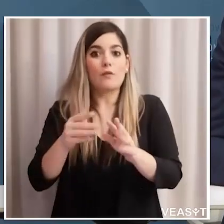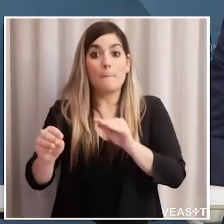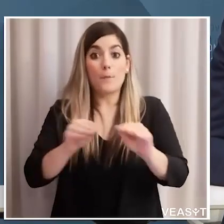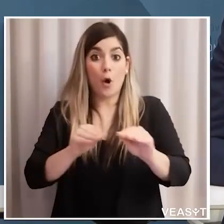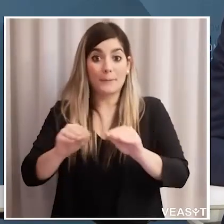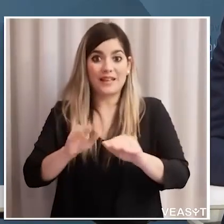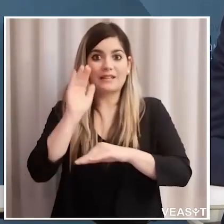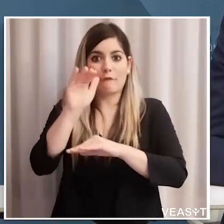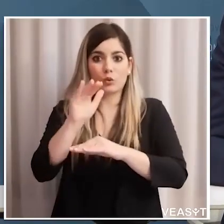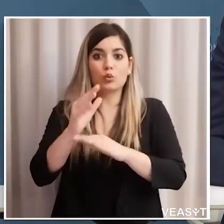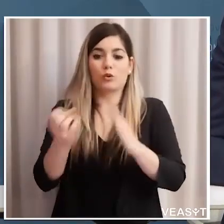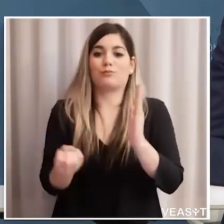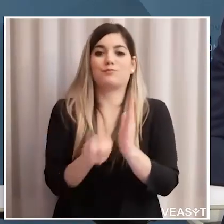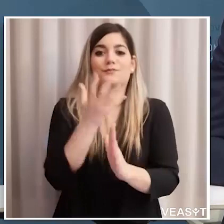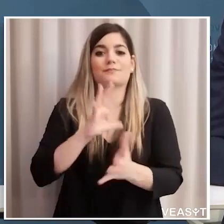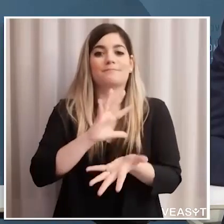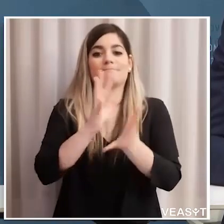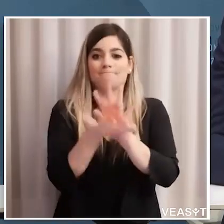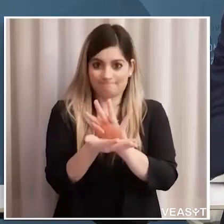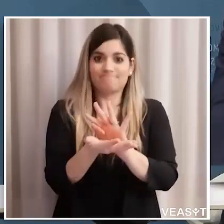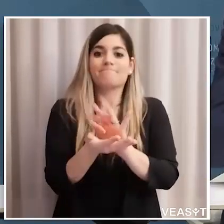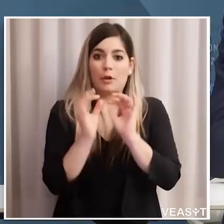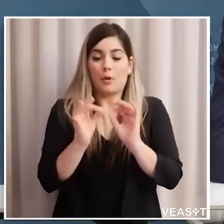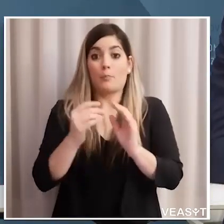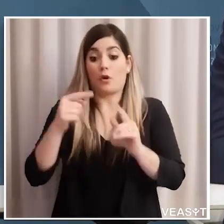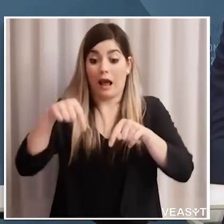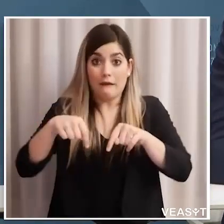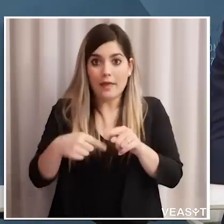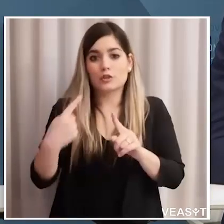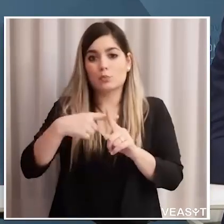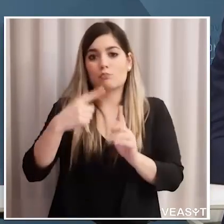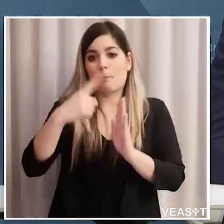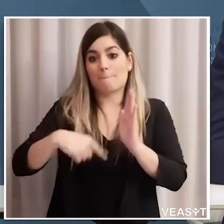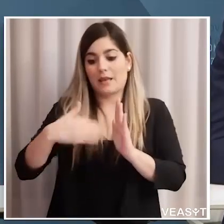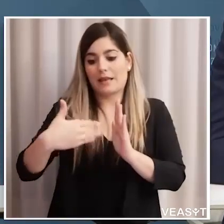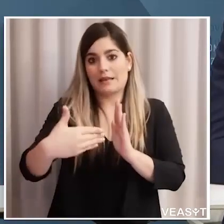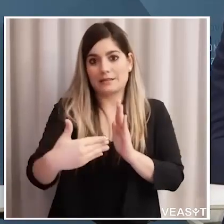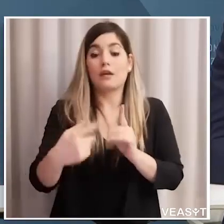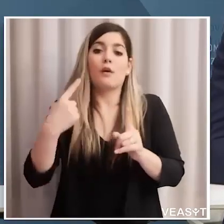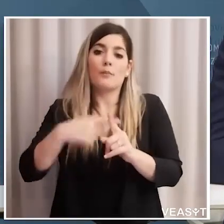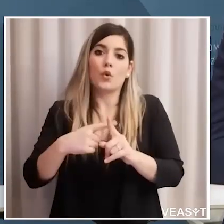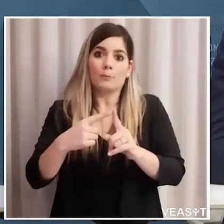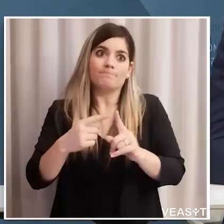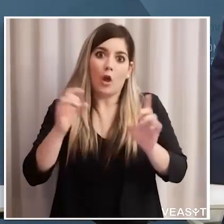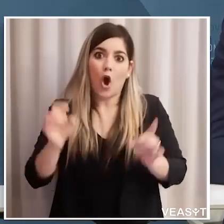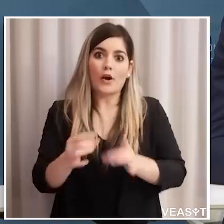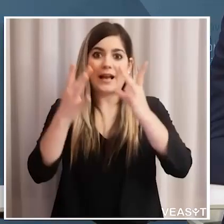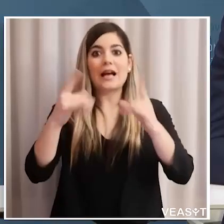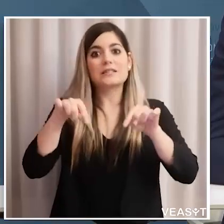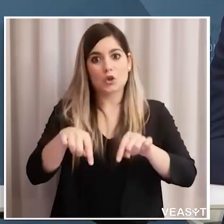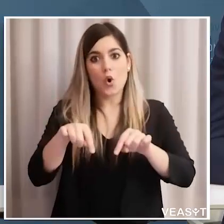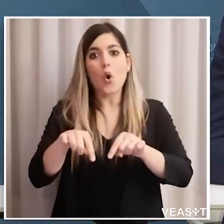la mobilità del futuro, ricreare la mobilità del futuro dei prossimi mesi, ma utilizzare questo momento anche come chance